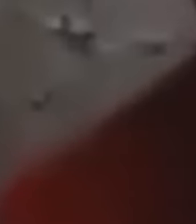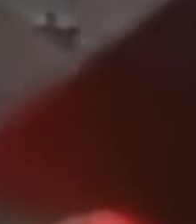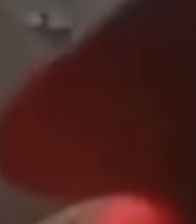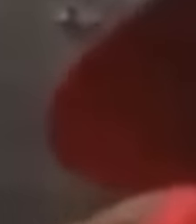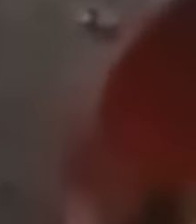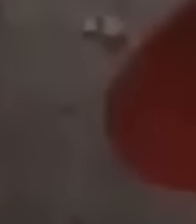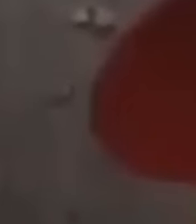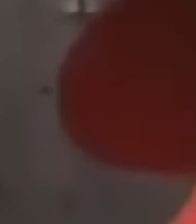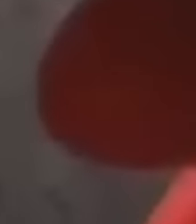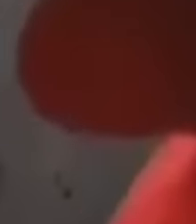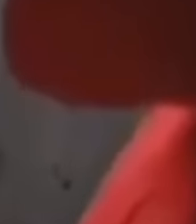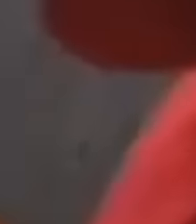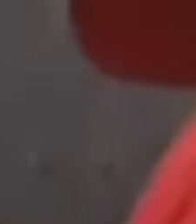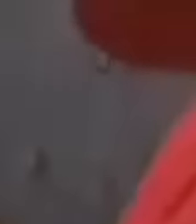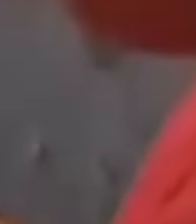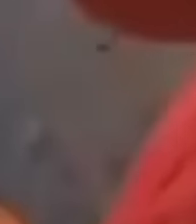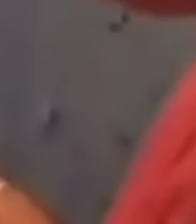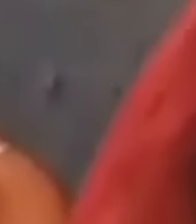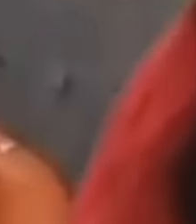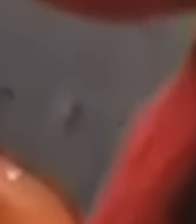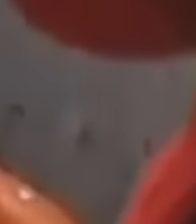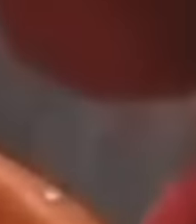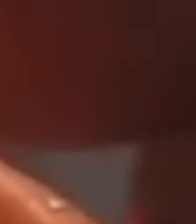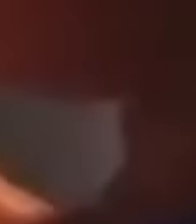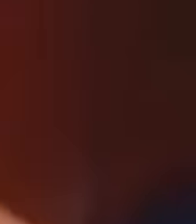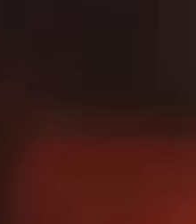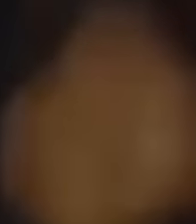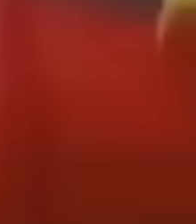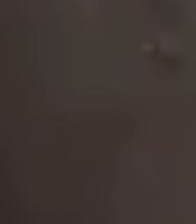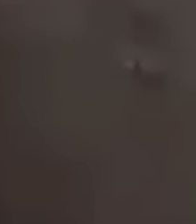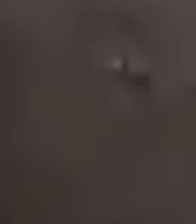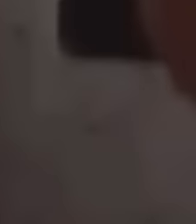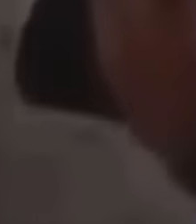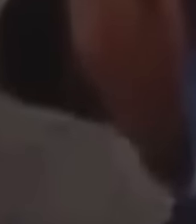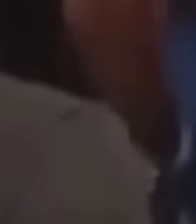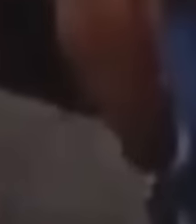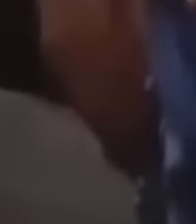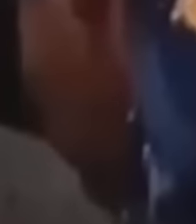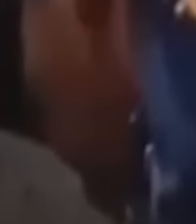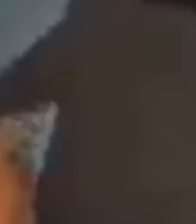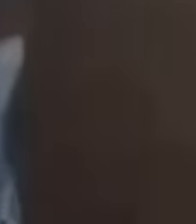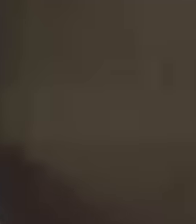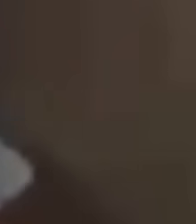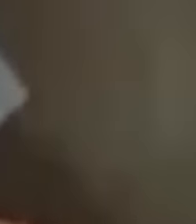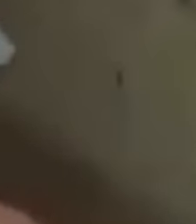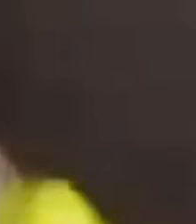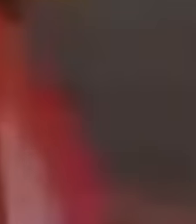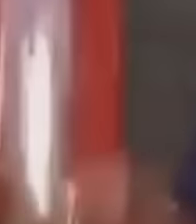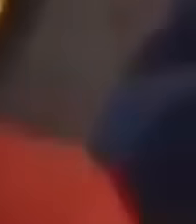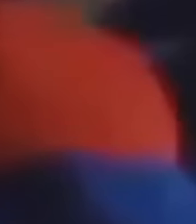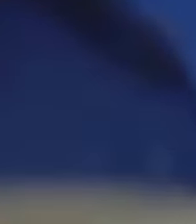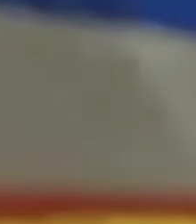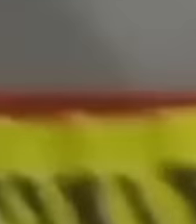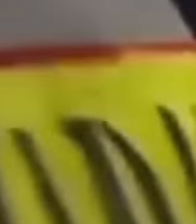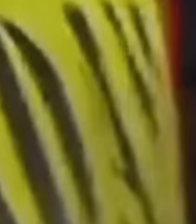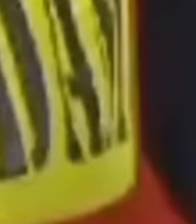untuk pemeriksaan kesehatan. Evakuasi berjalan dramatis, petugas kesulitan membawa sang ibu dari rumahnya di Duri